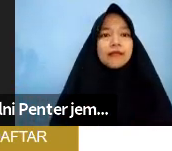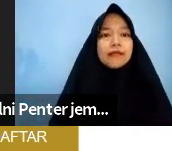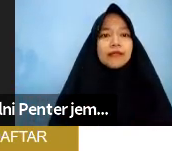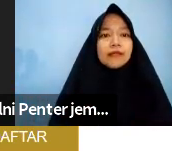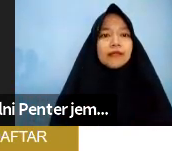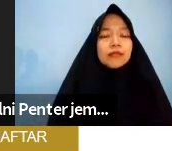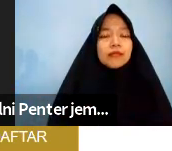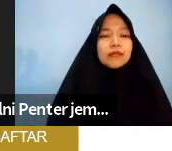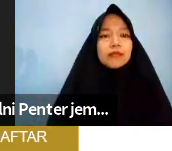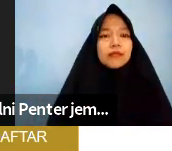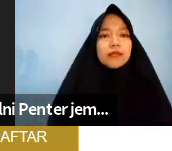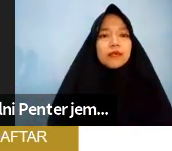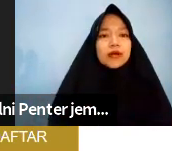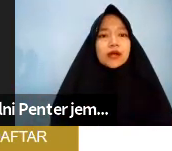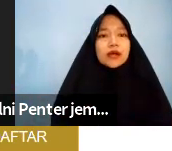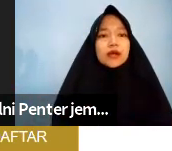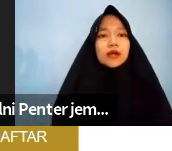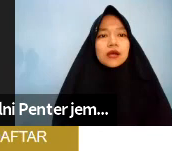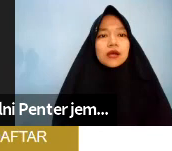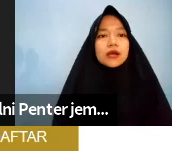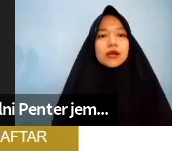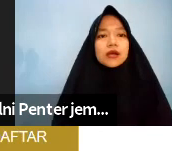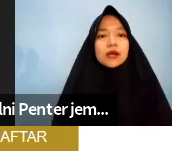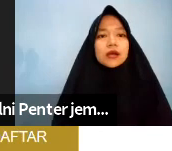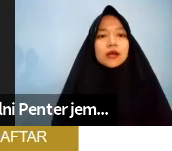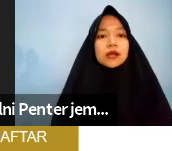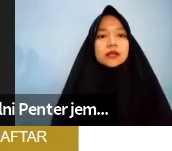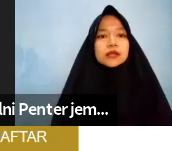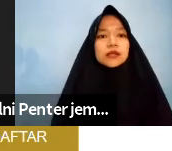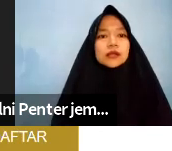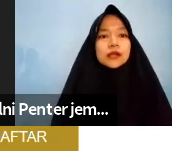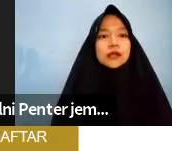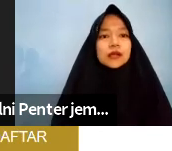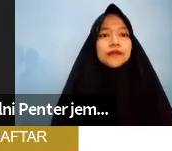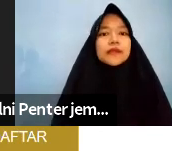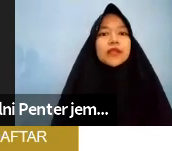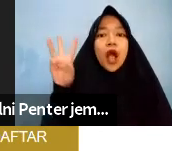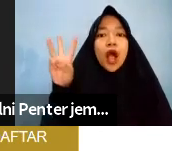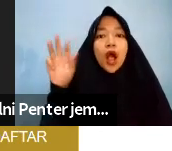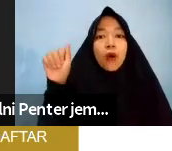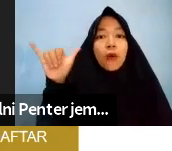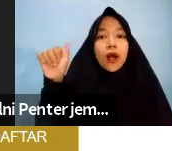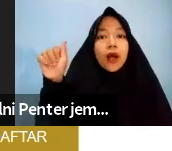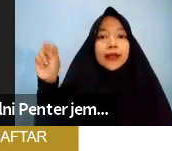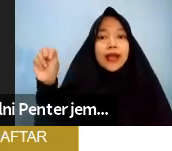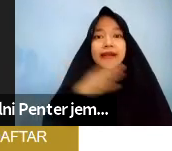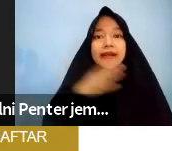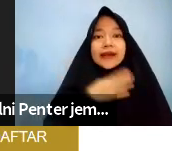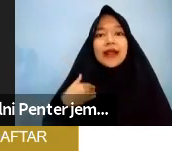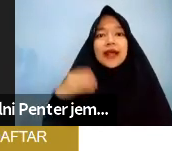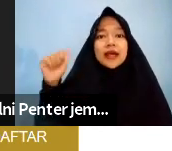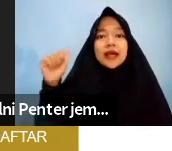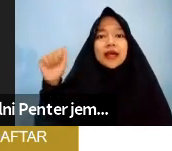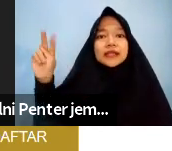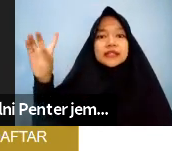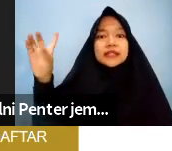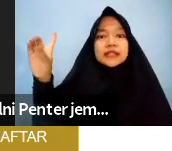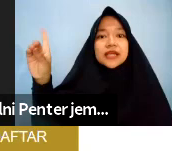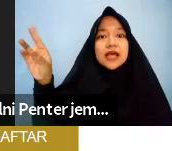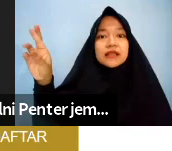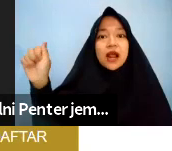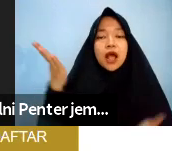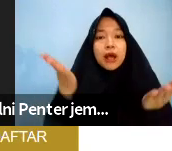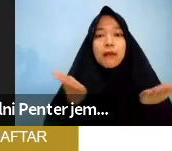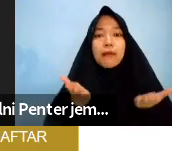Eh Chandra Wayan mau kemana gue mau ke kantin Mau ikut nggak kalau gitu kebetulan